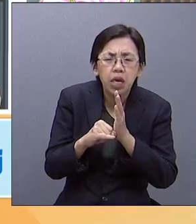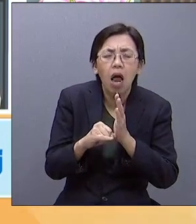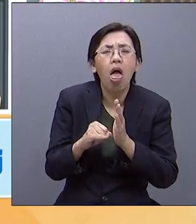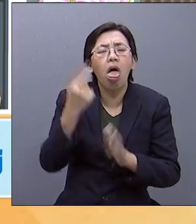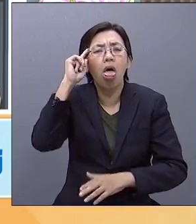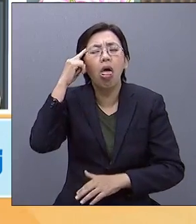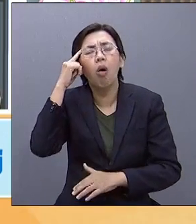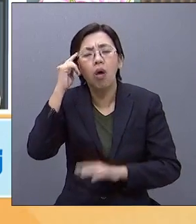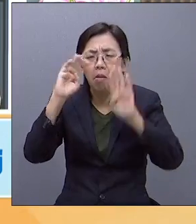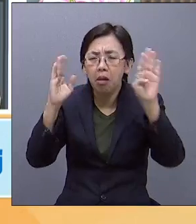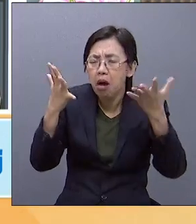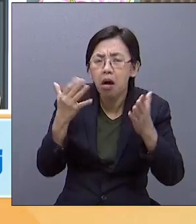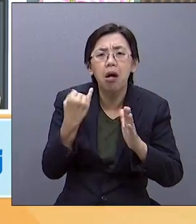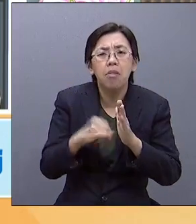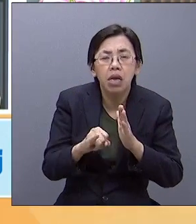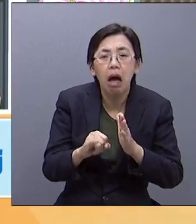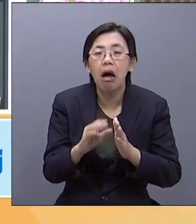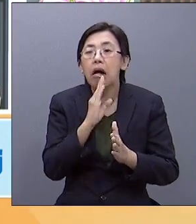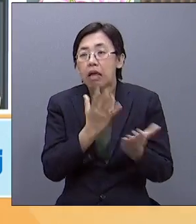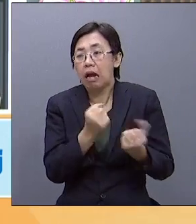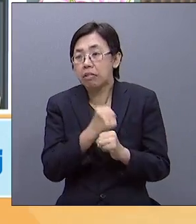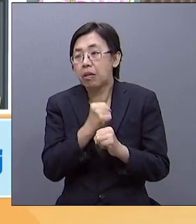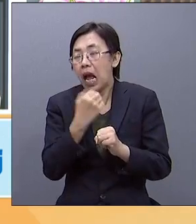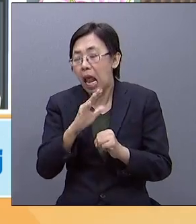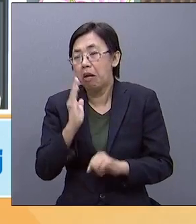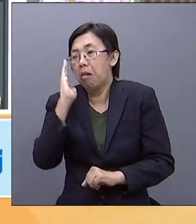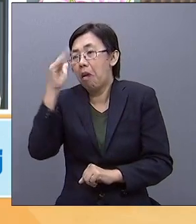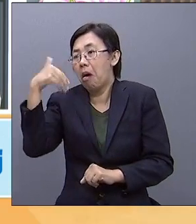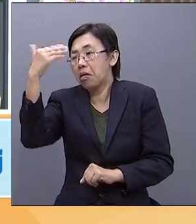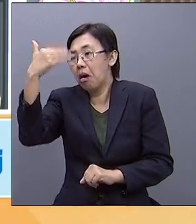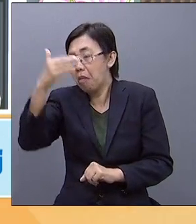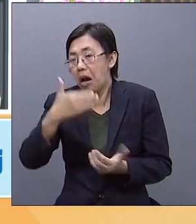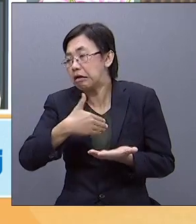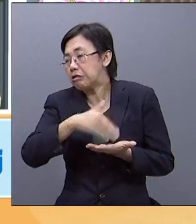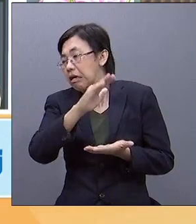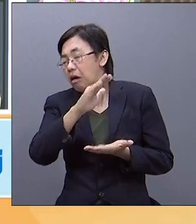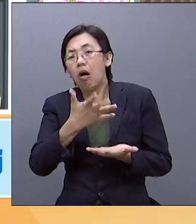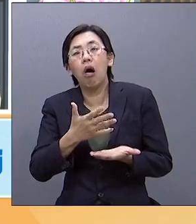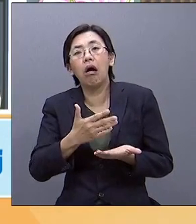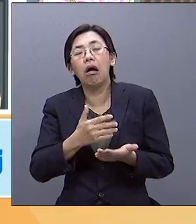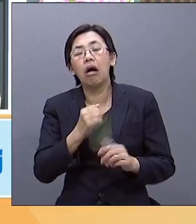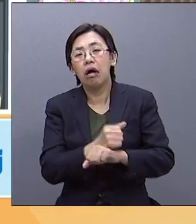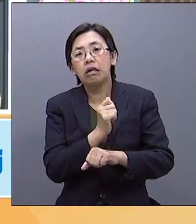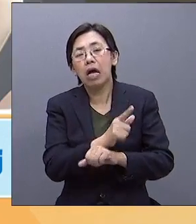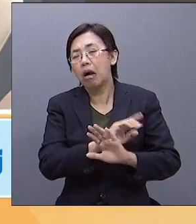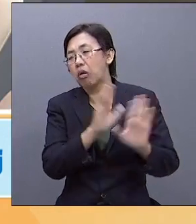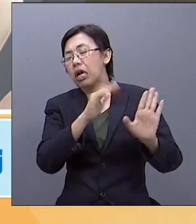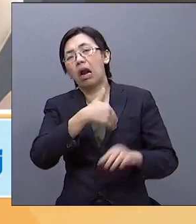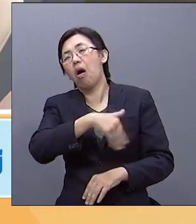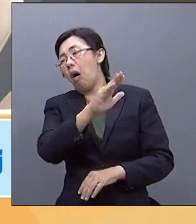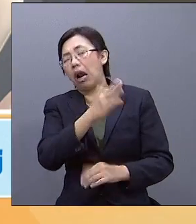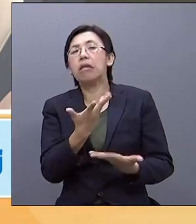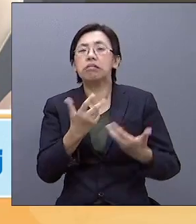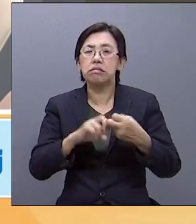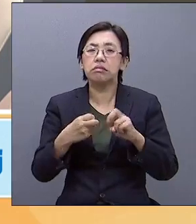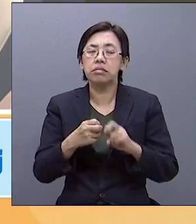ณตอนนี้ก็คือถ้าเกิดนายจ้างไปเลิกจ้างระหว่างนั้นหลังจากที่รู้เรื่องถือว่ามีความผิดใช่ไหมฮะ ถูกต้องครับ ครับ นะคะเอาทีนี้ถ้า